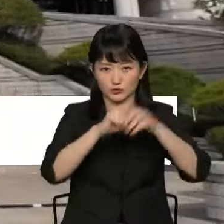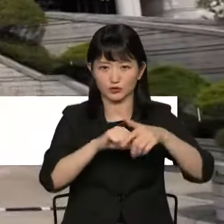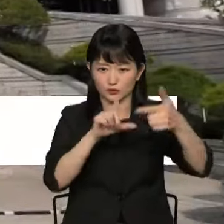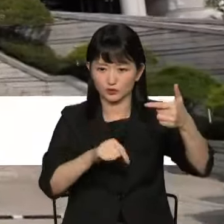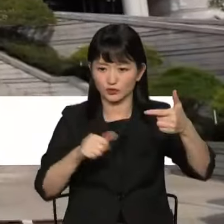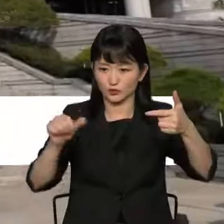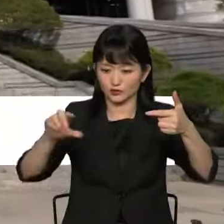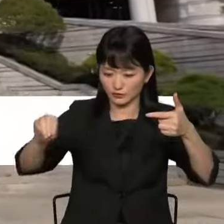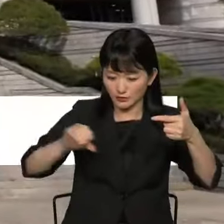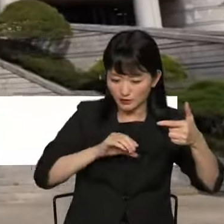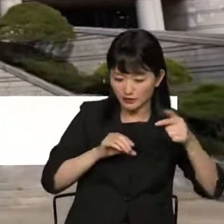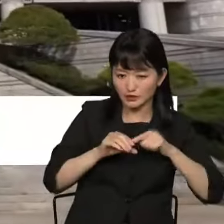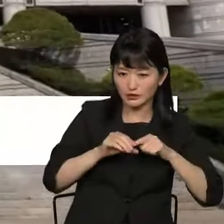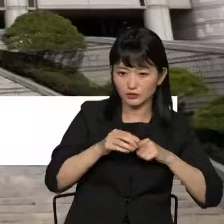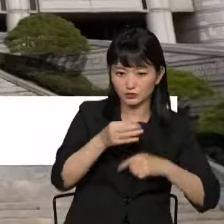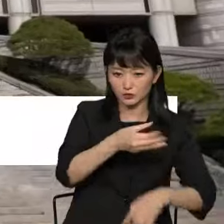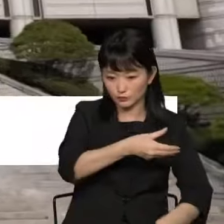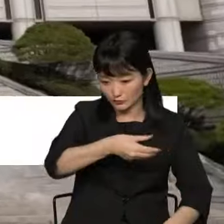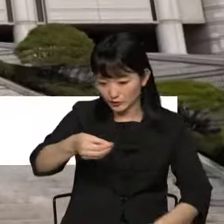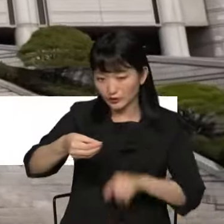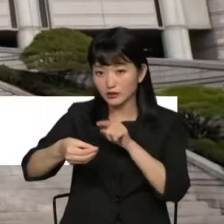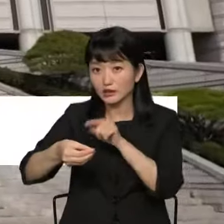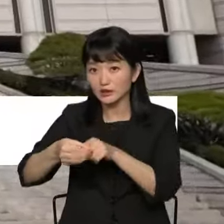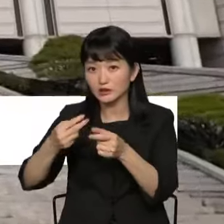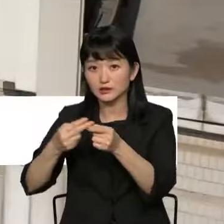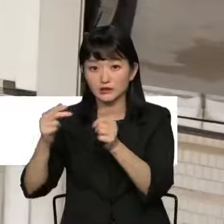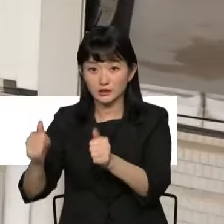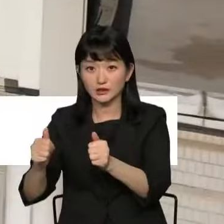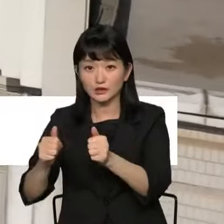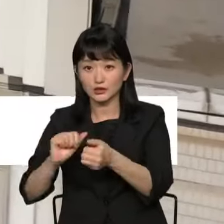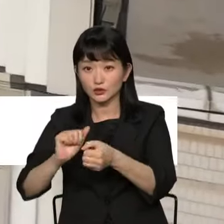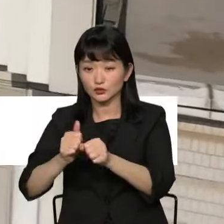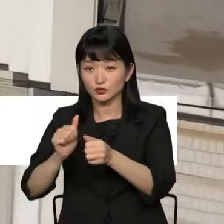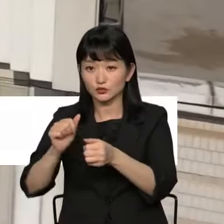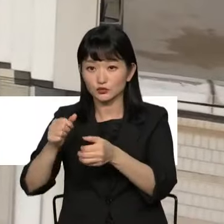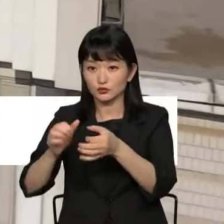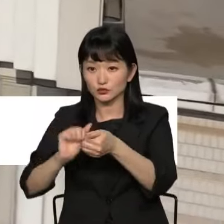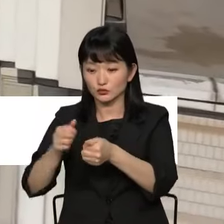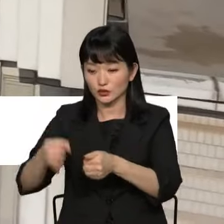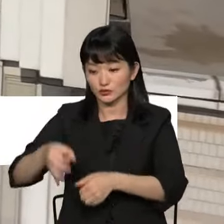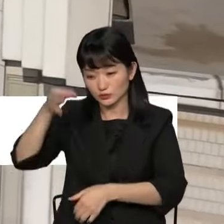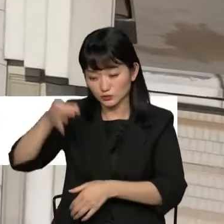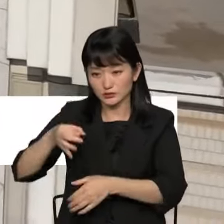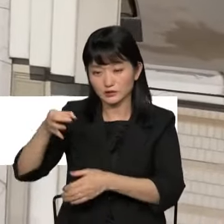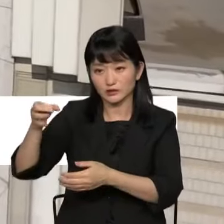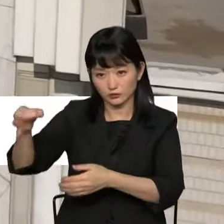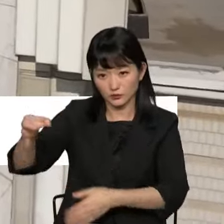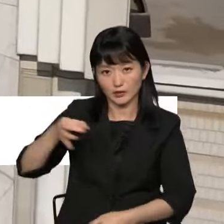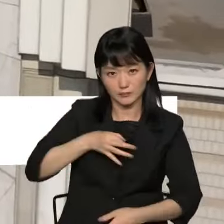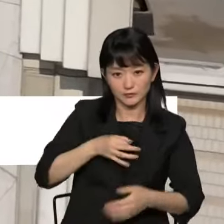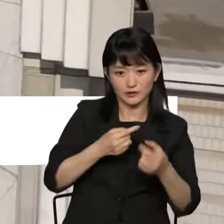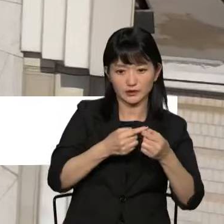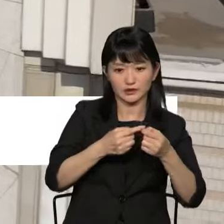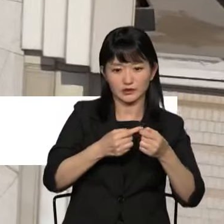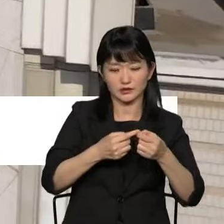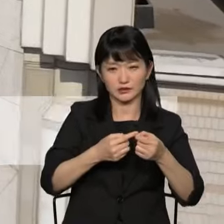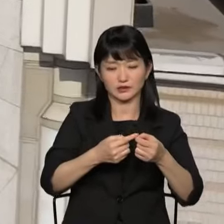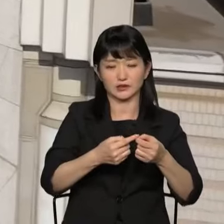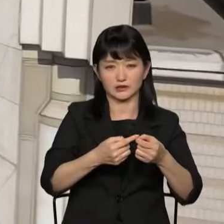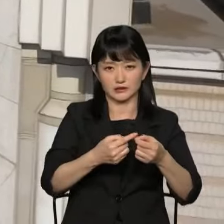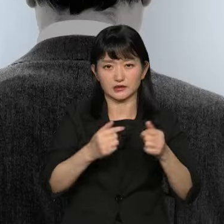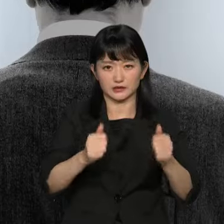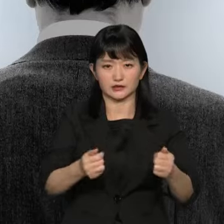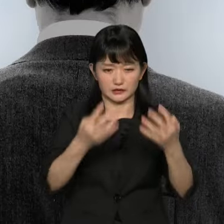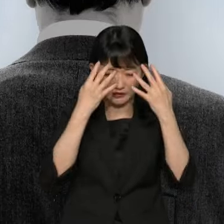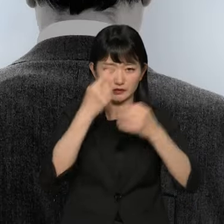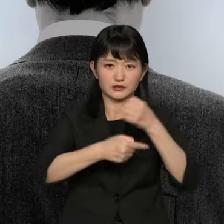받았습니다. 빌린 돈이라 했지만 2심 법원은 시세 조종의 대가로 보고 징역 1년에 집행유예 2년, 벌금 5천만 원을